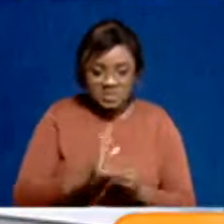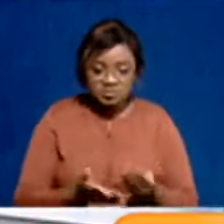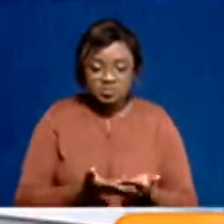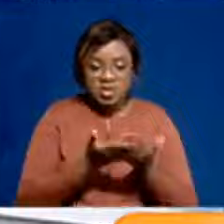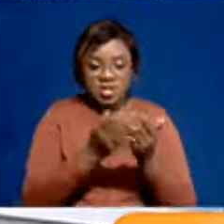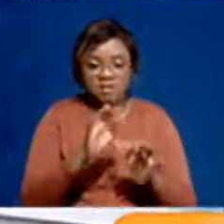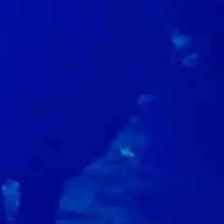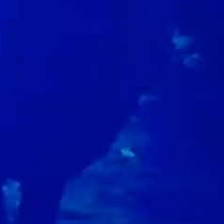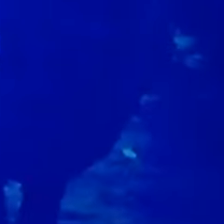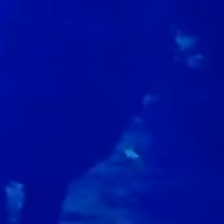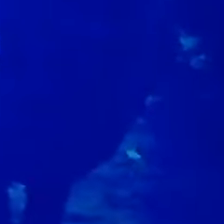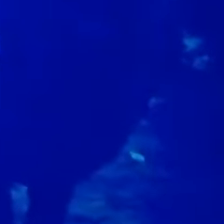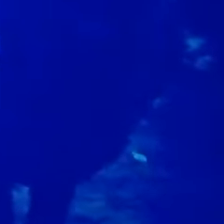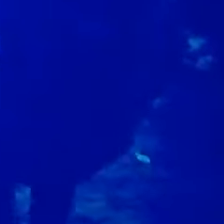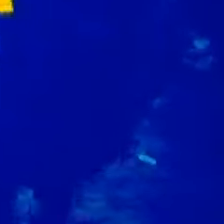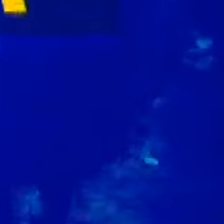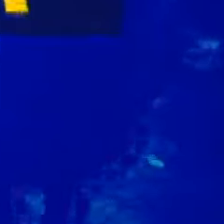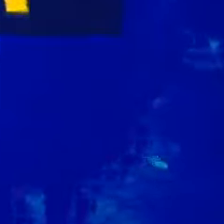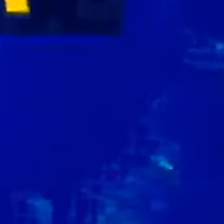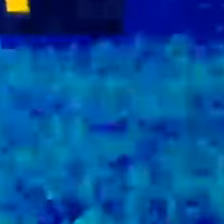ufugaji wake.